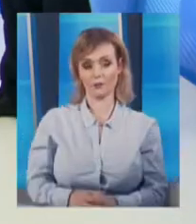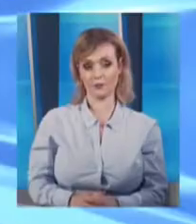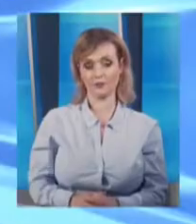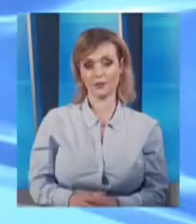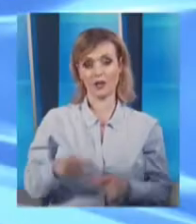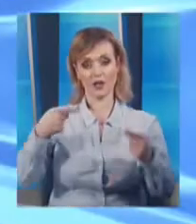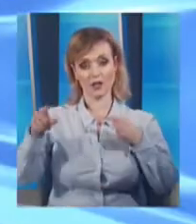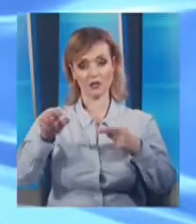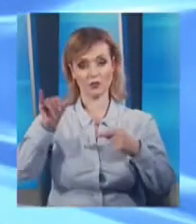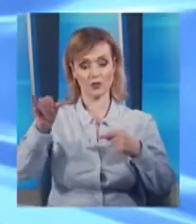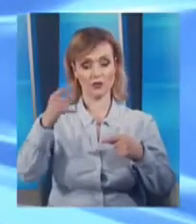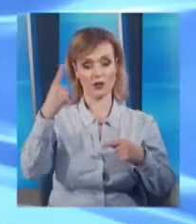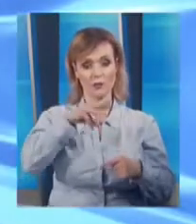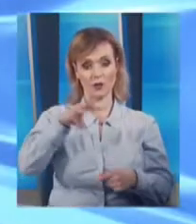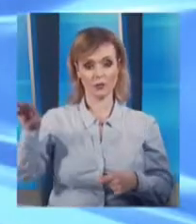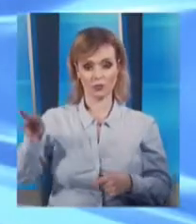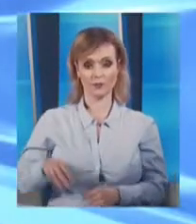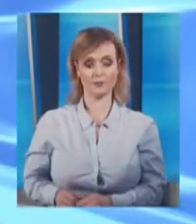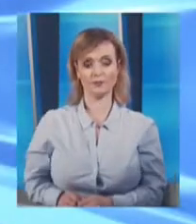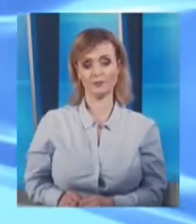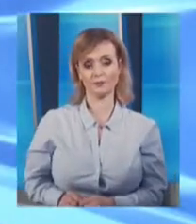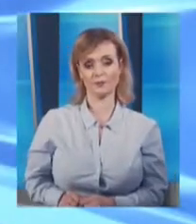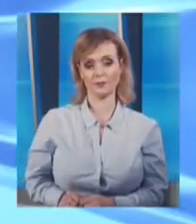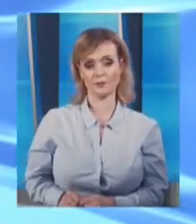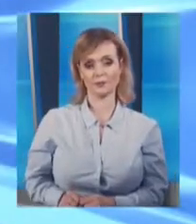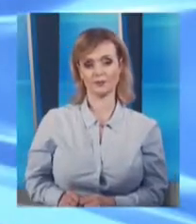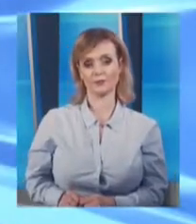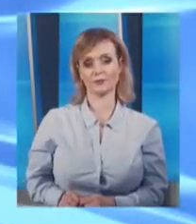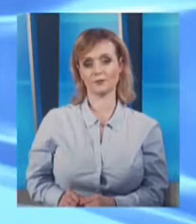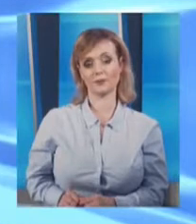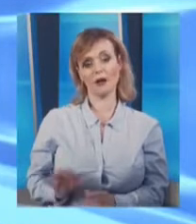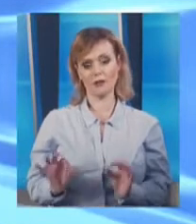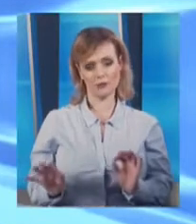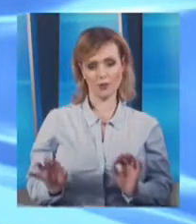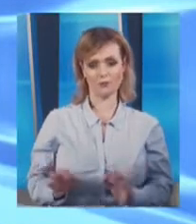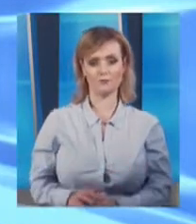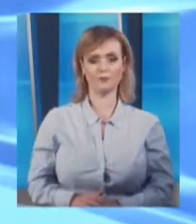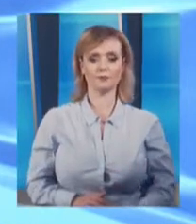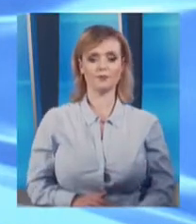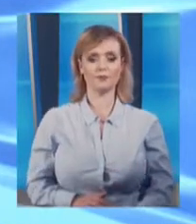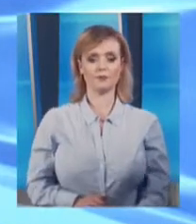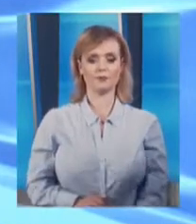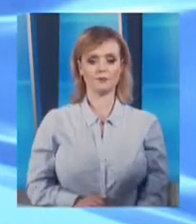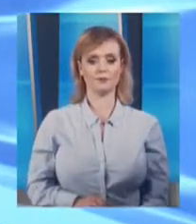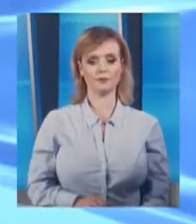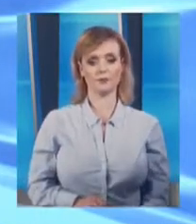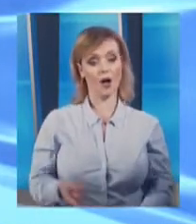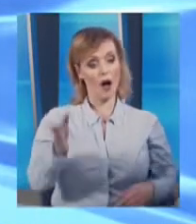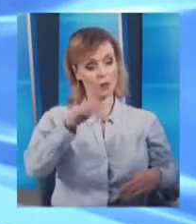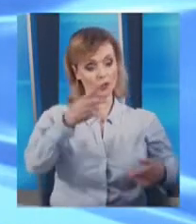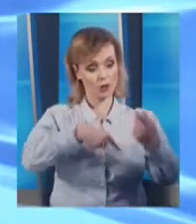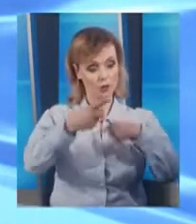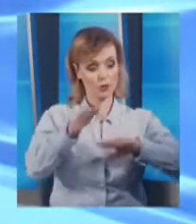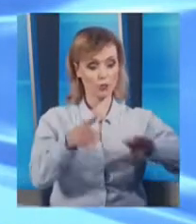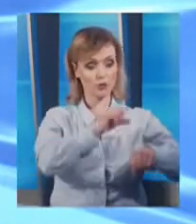pic. Nu este atât de mult, e echilibrat cât de cât. Ne luăm publicitate și ne întoarcem după